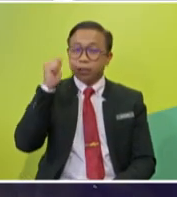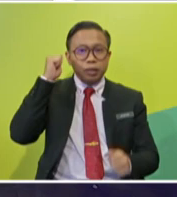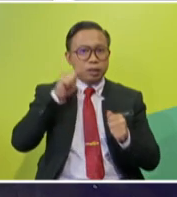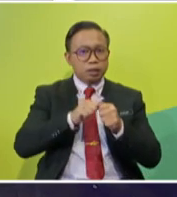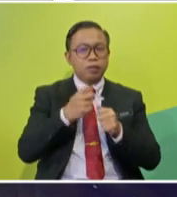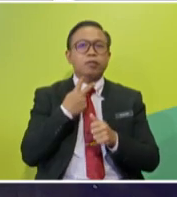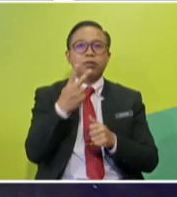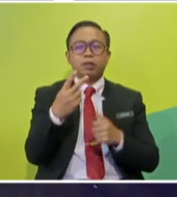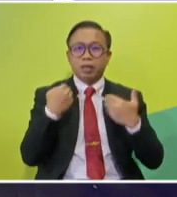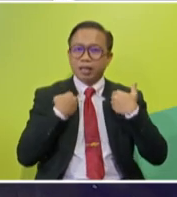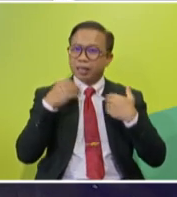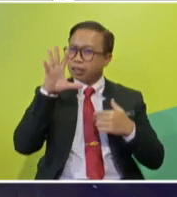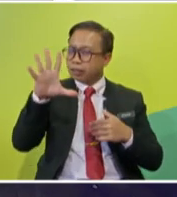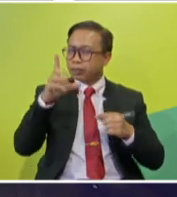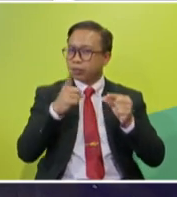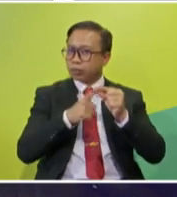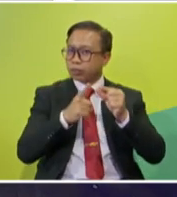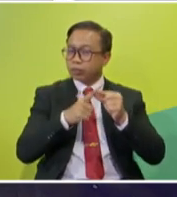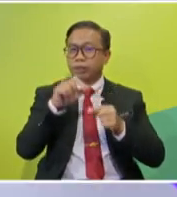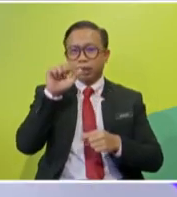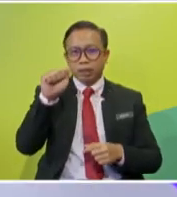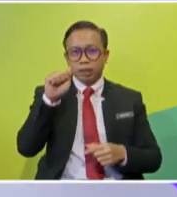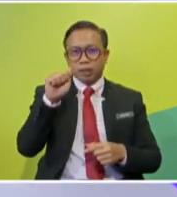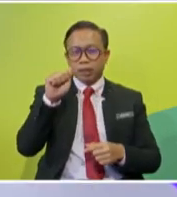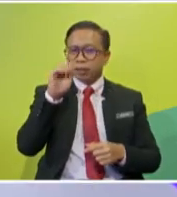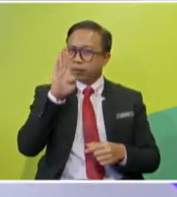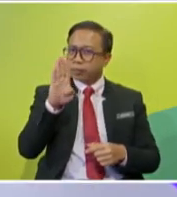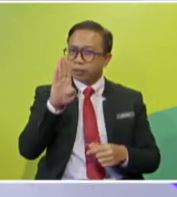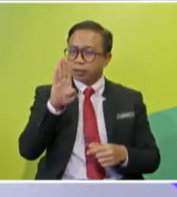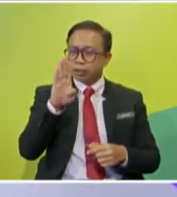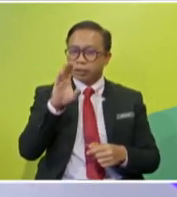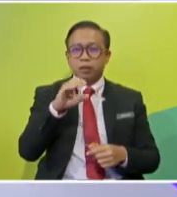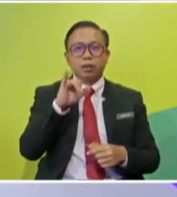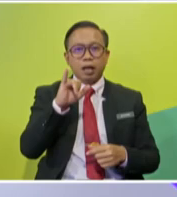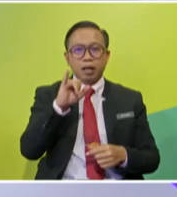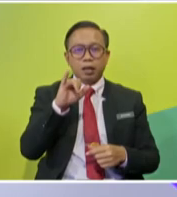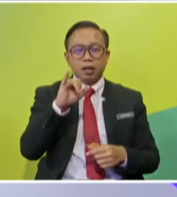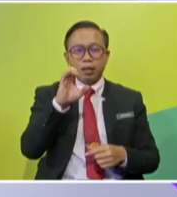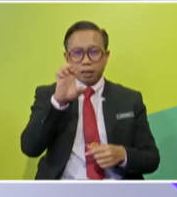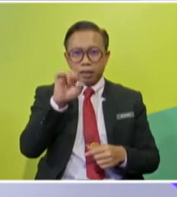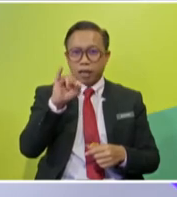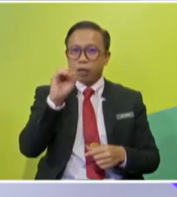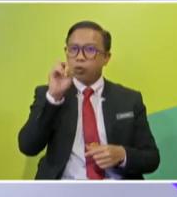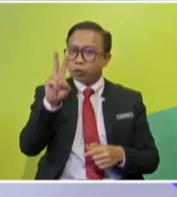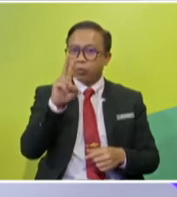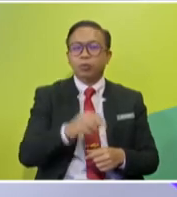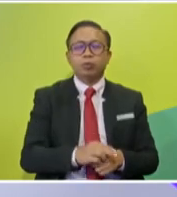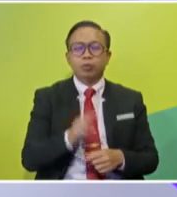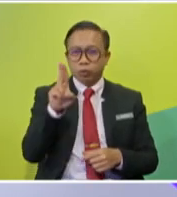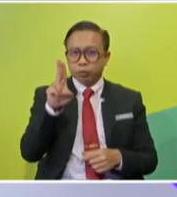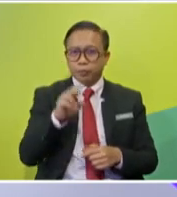kita ada lima huruf yaitu e i o dan you oke